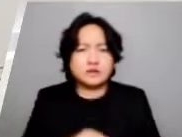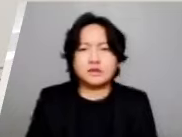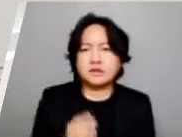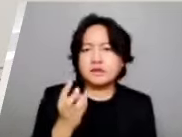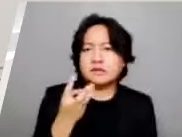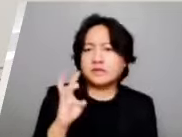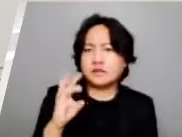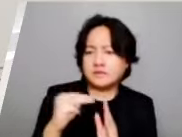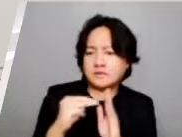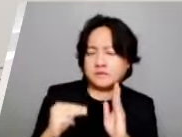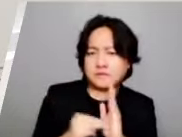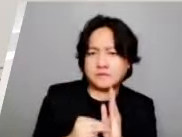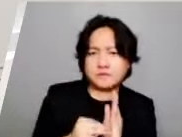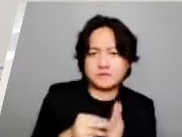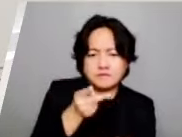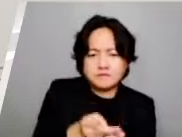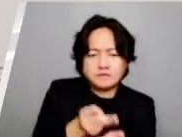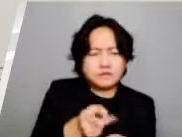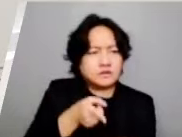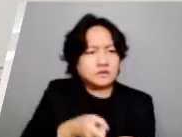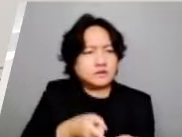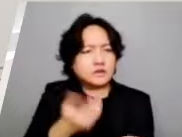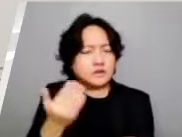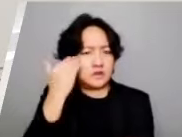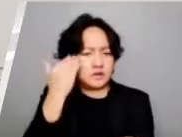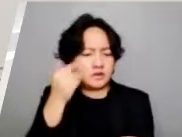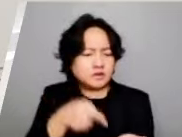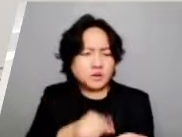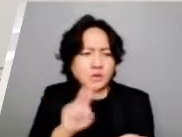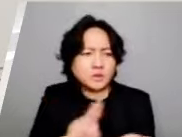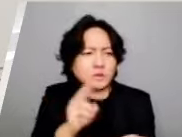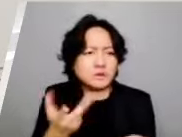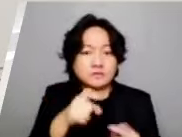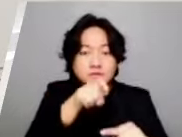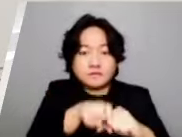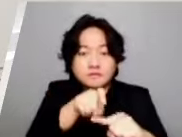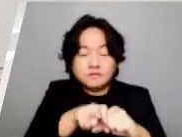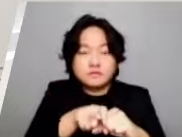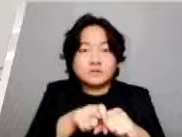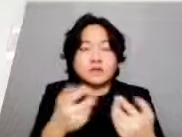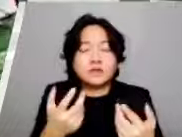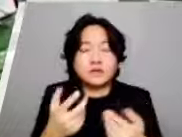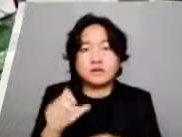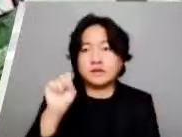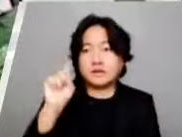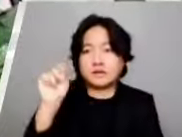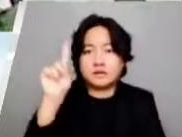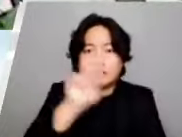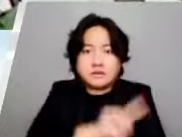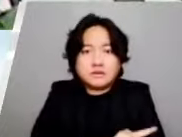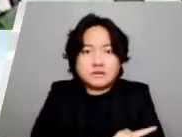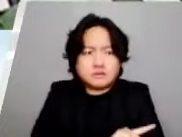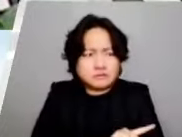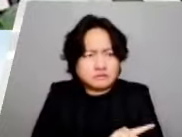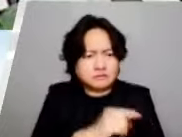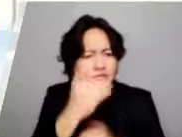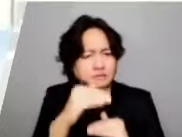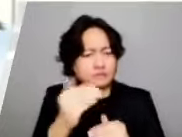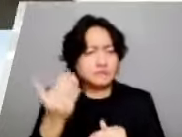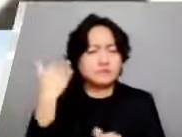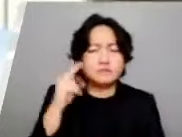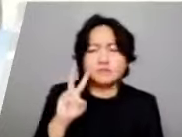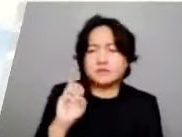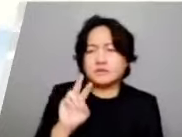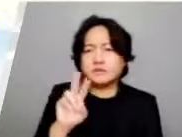ng 34 na safe house sa loob lamang ng 11 araw noong 2022. Batay sa OVP Accomplishment Report,